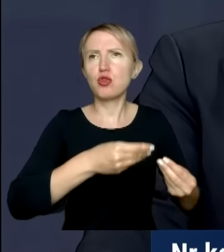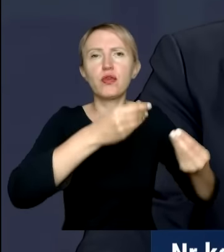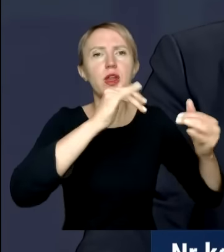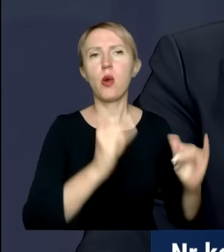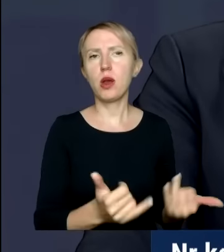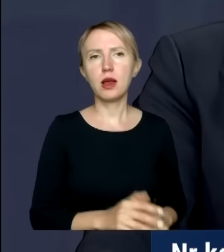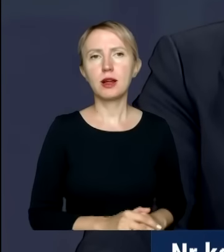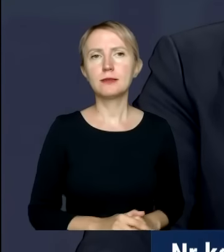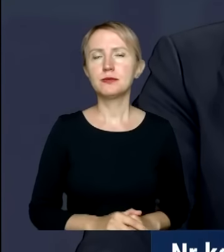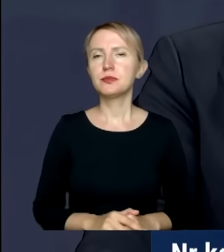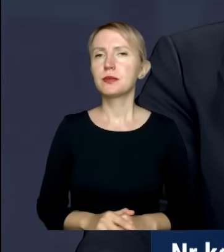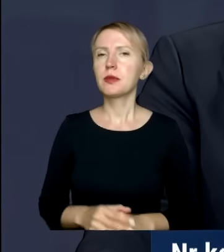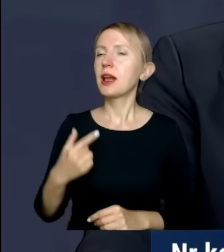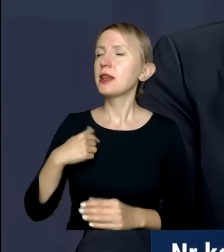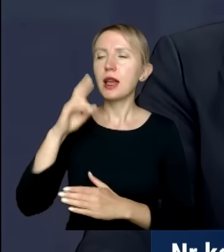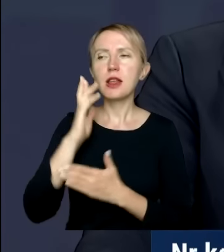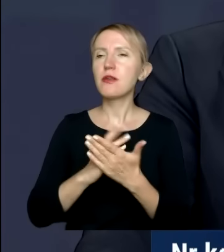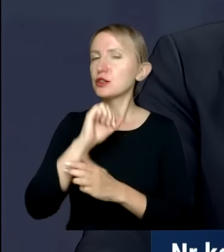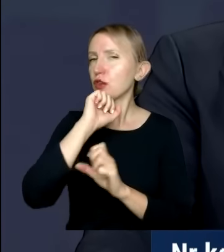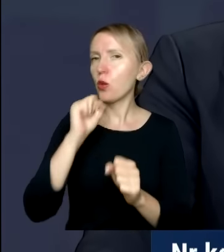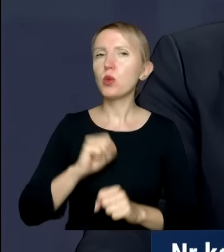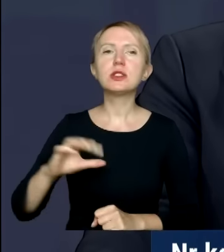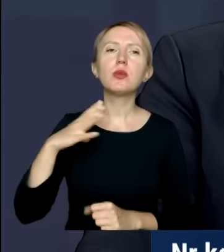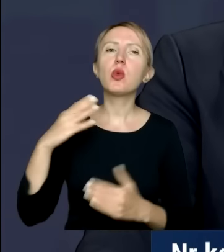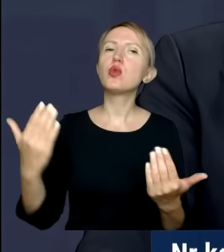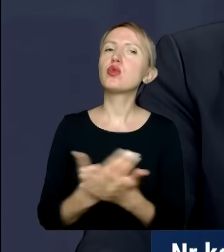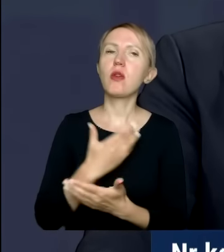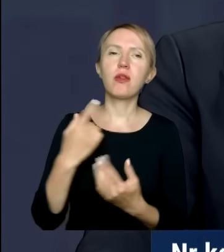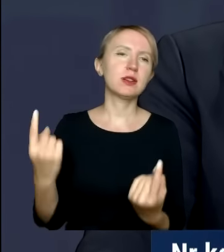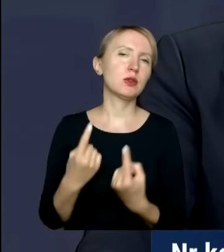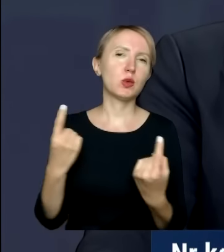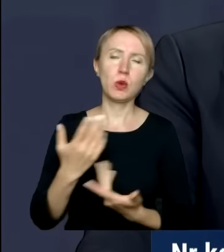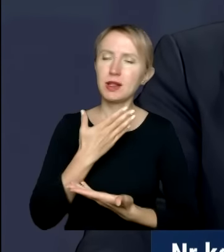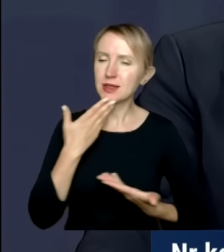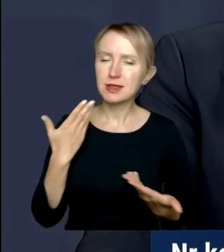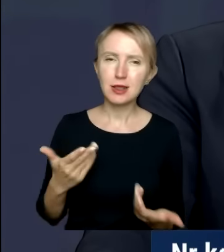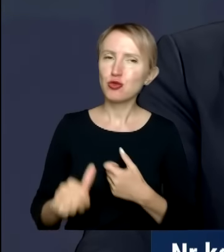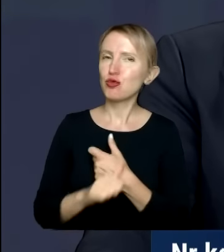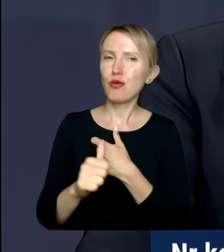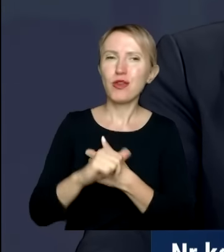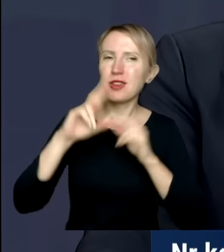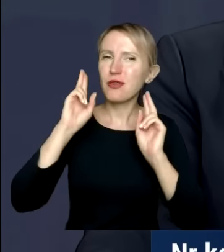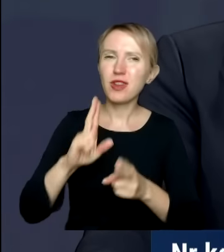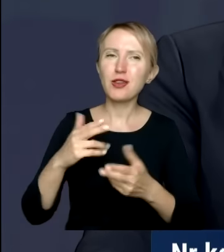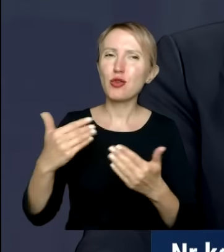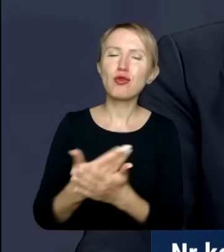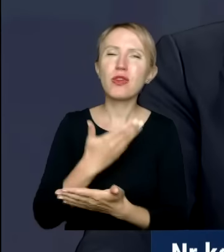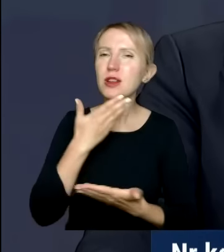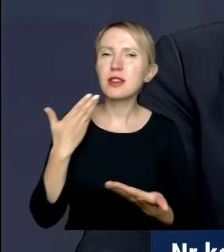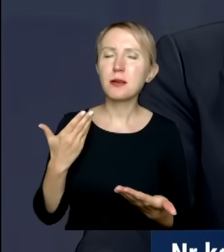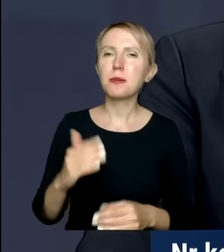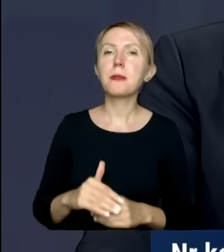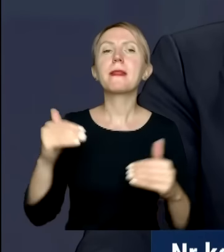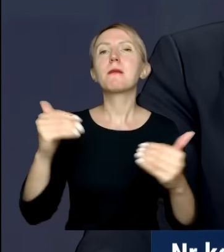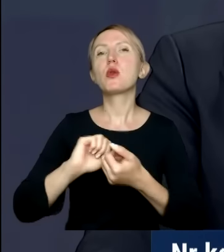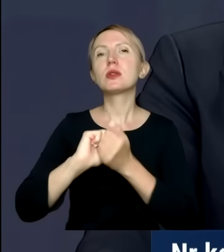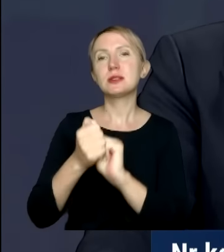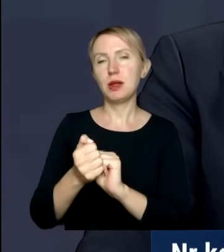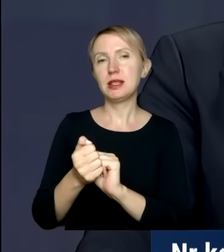rozum Ja nie wierzę absolutnie że pojawiły się jakiekolwiek nowe okoliczności nowe dowody Nowe fakty że można by było zmienić